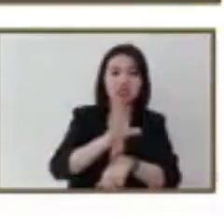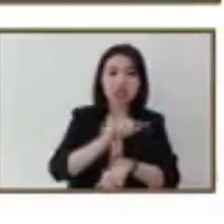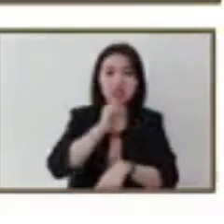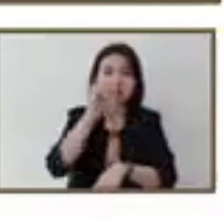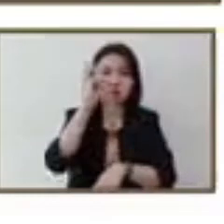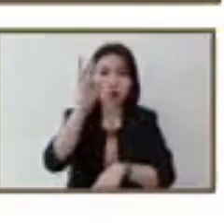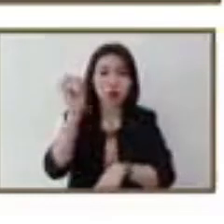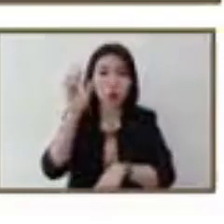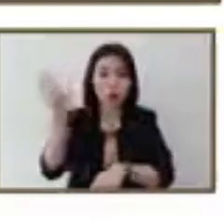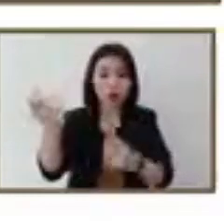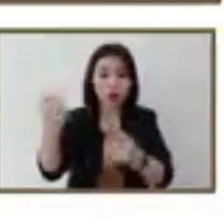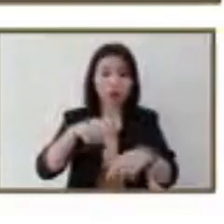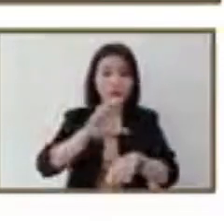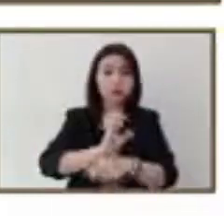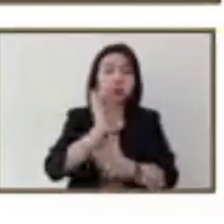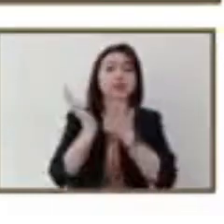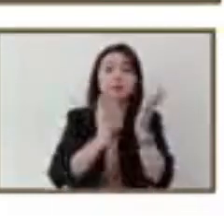services.